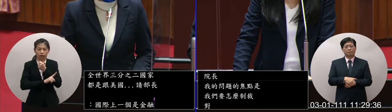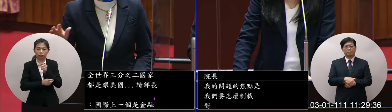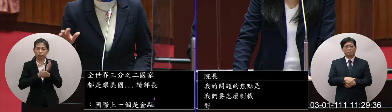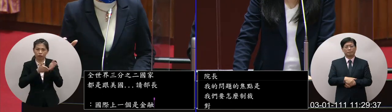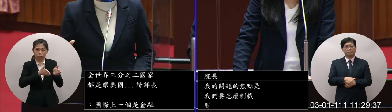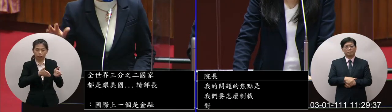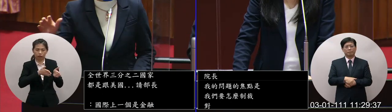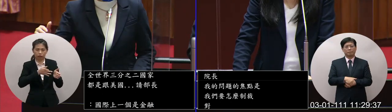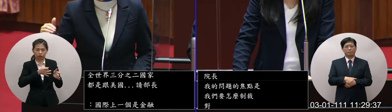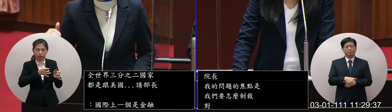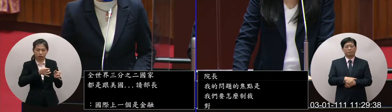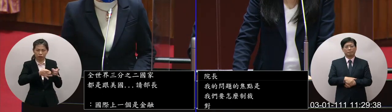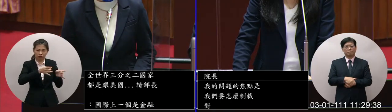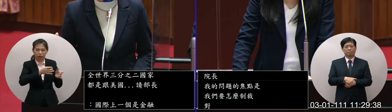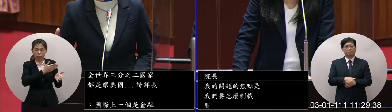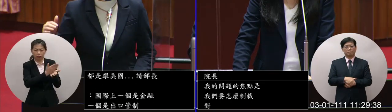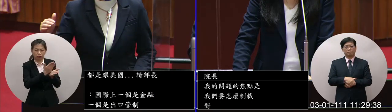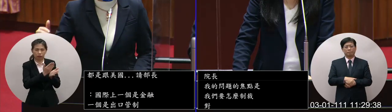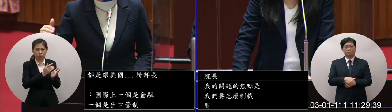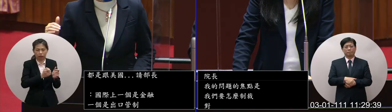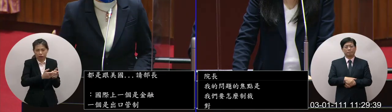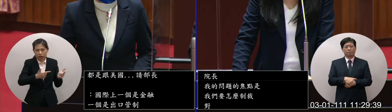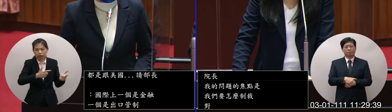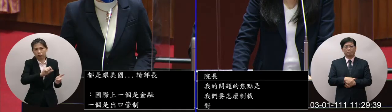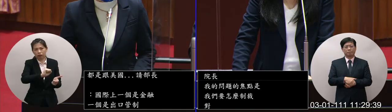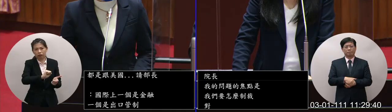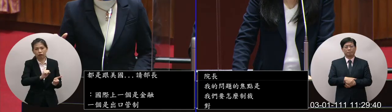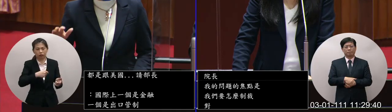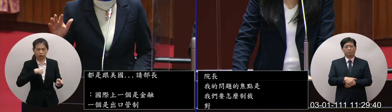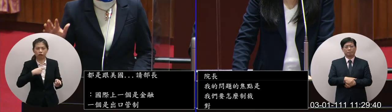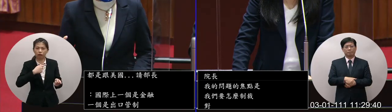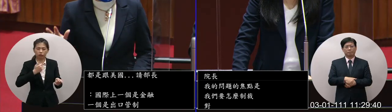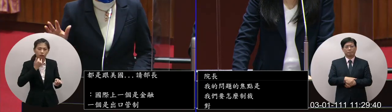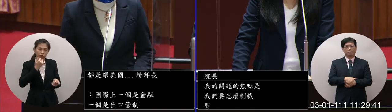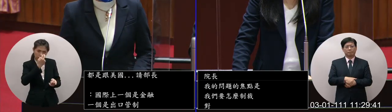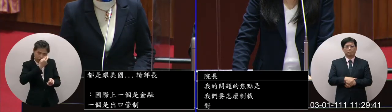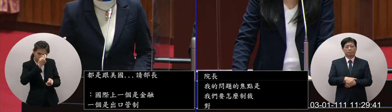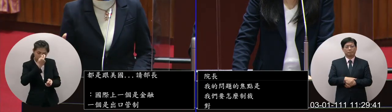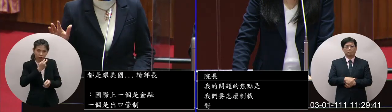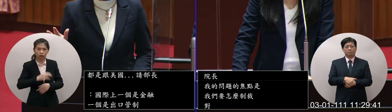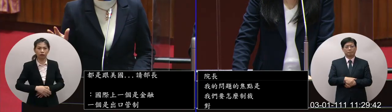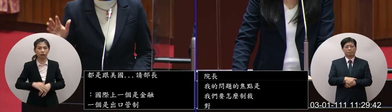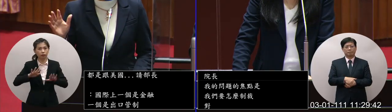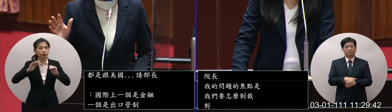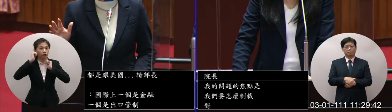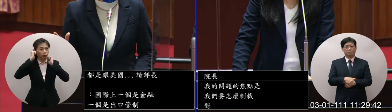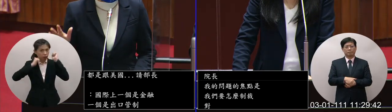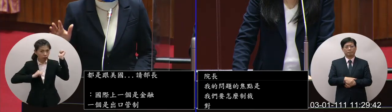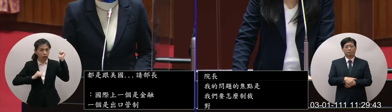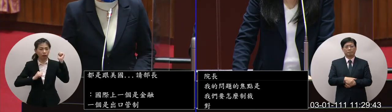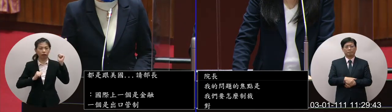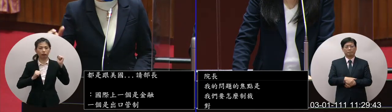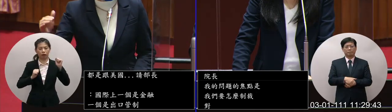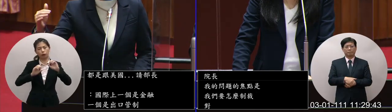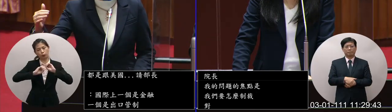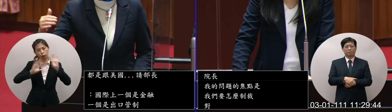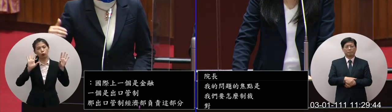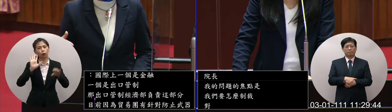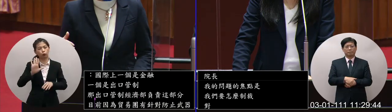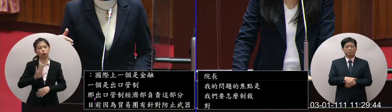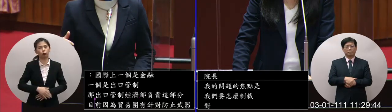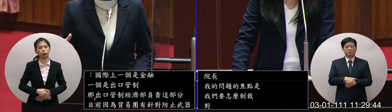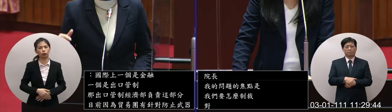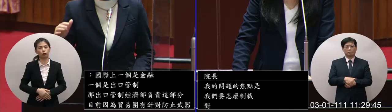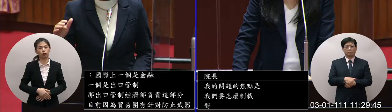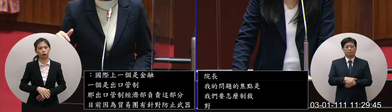防止武器扩散的相关品项，我们可以审查。那我们今天早上应该也有明确公布，就是